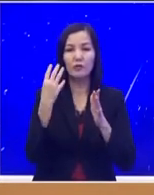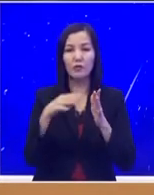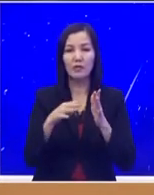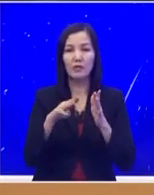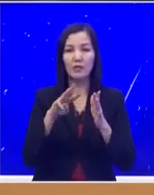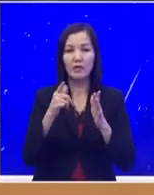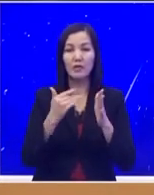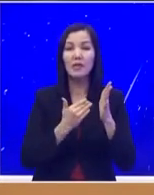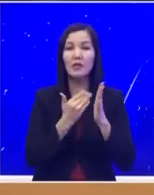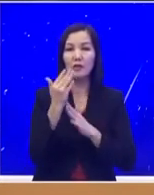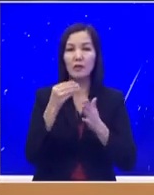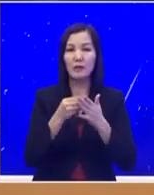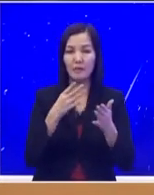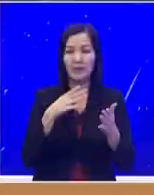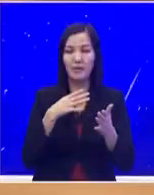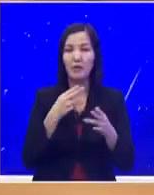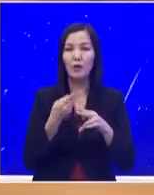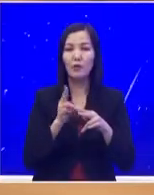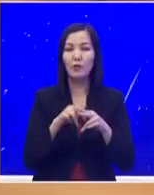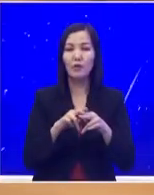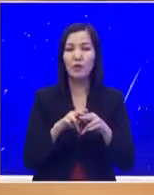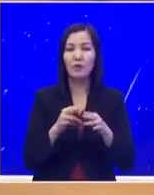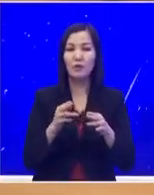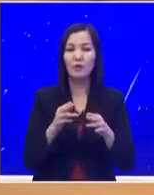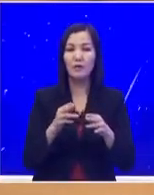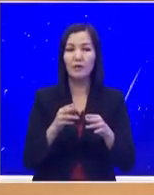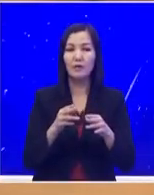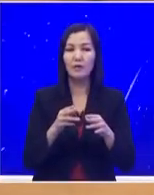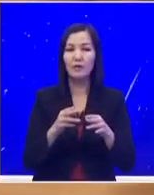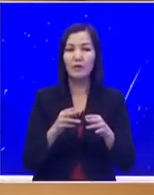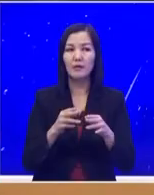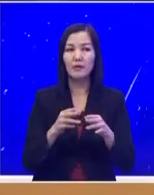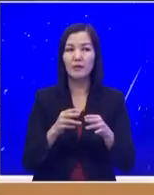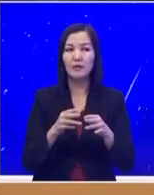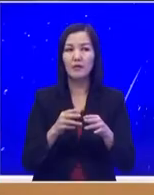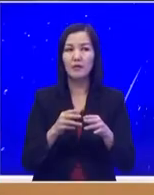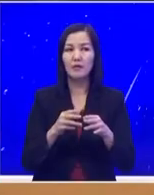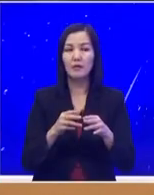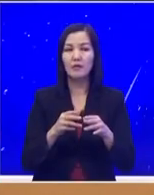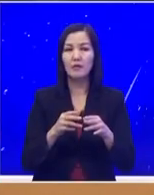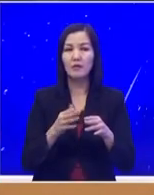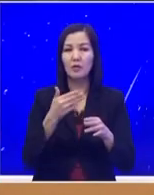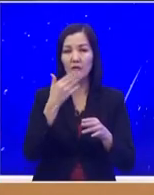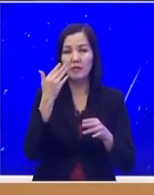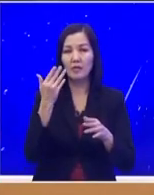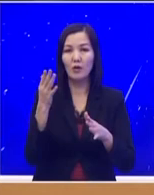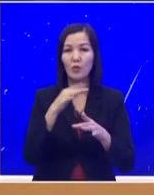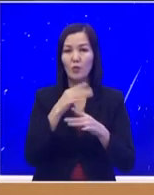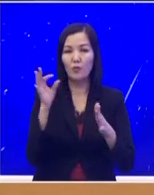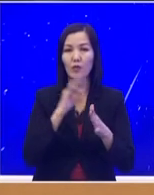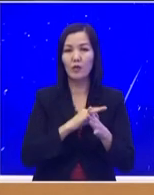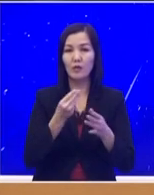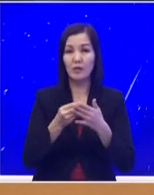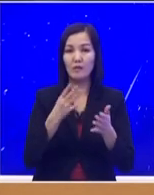260-240 теңге дейін барады. Өйткені сол уақытта бізде бәрттар варенье қайнатады, сондай уақыттарда қанттың бағасы